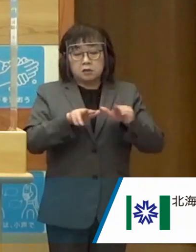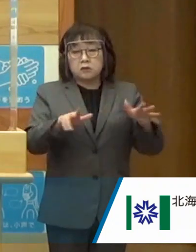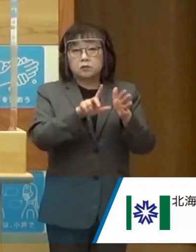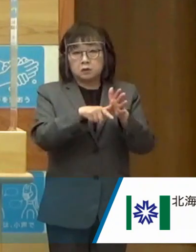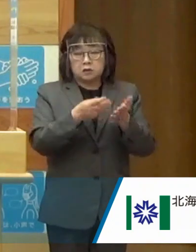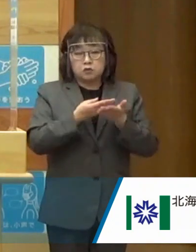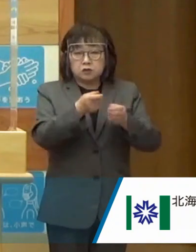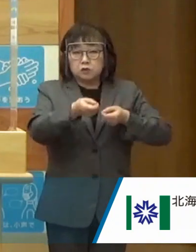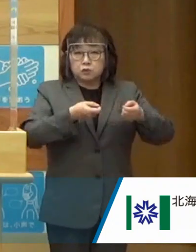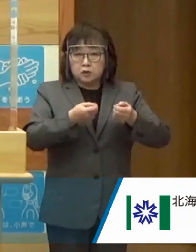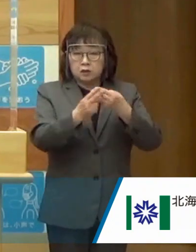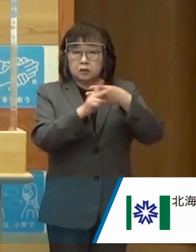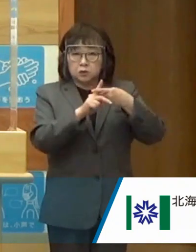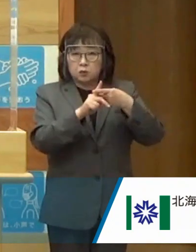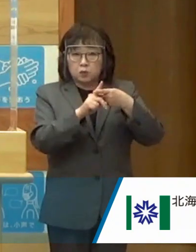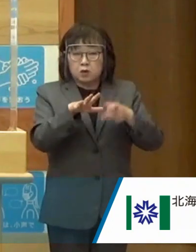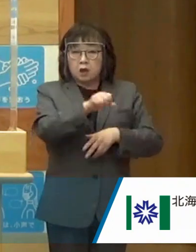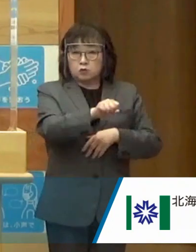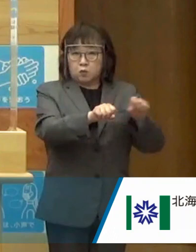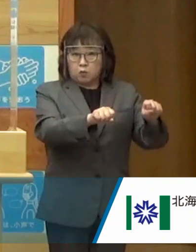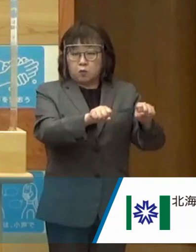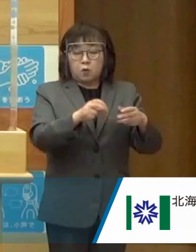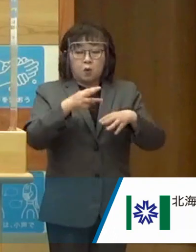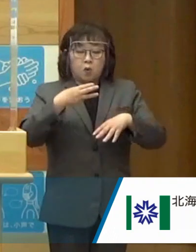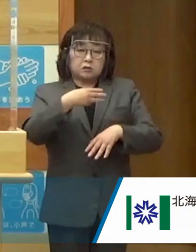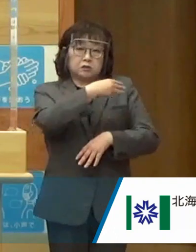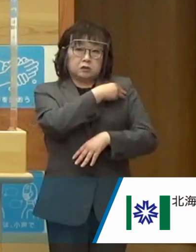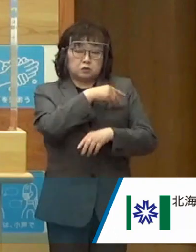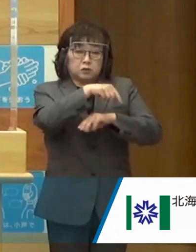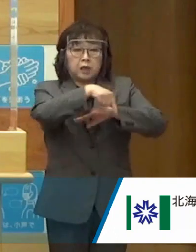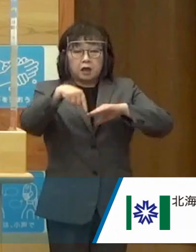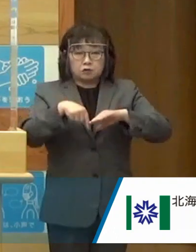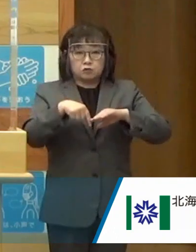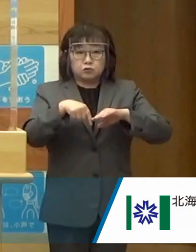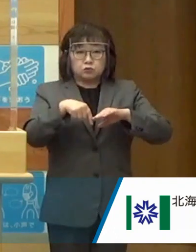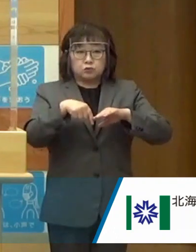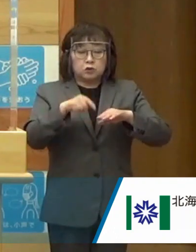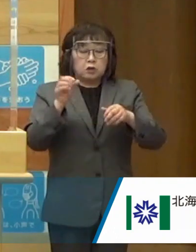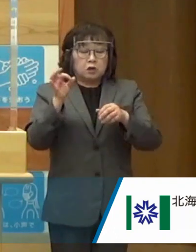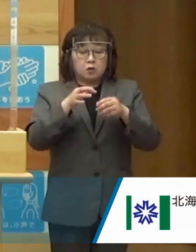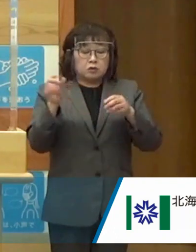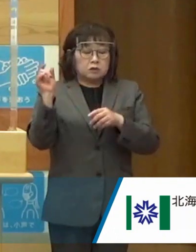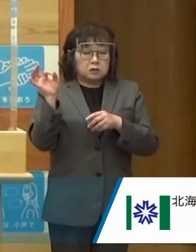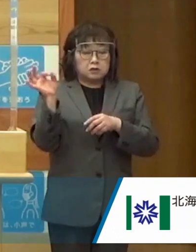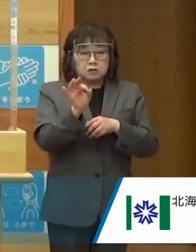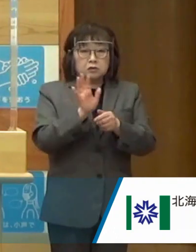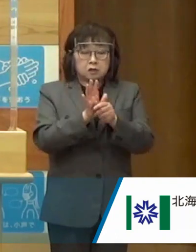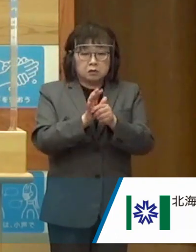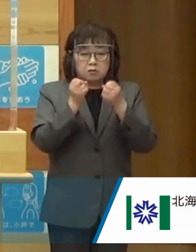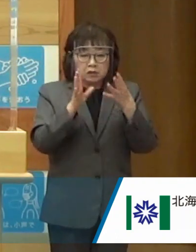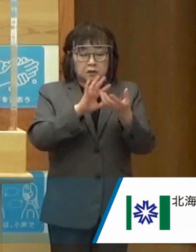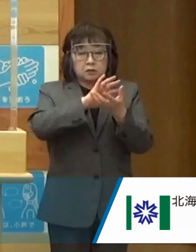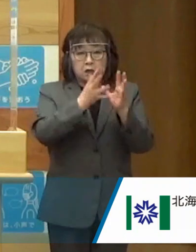における入院調整機能の確保、ワクチン接種計画や国区による支援、そして新たな変